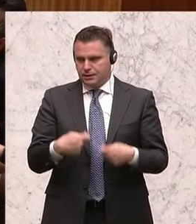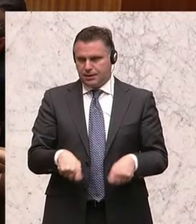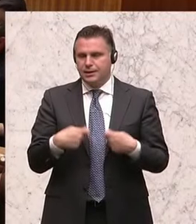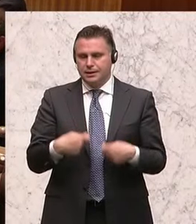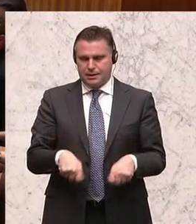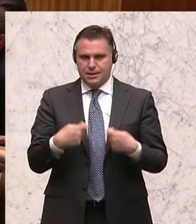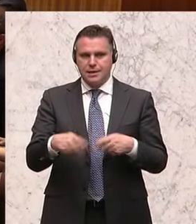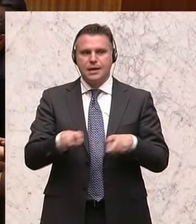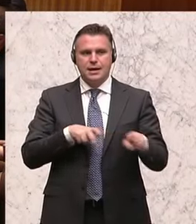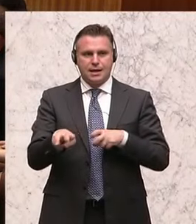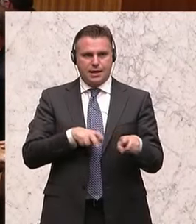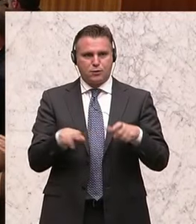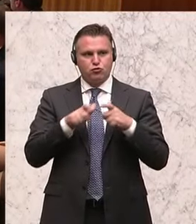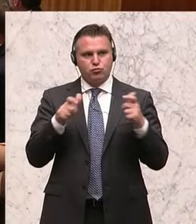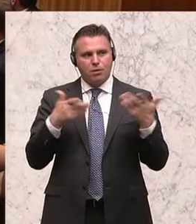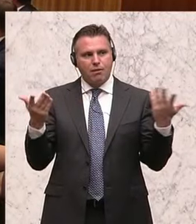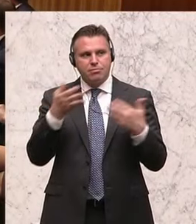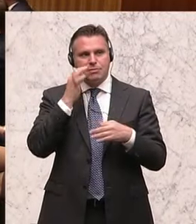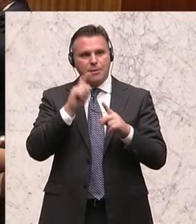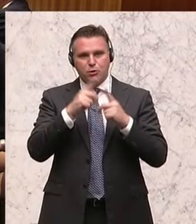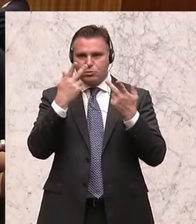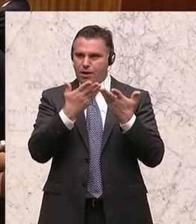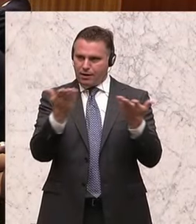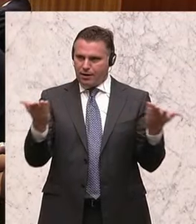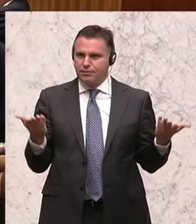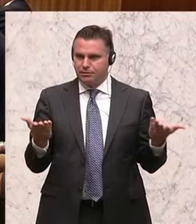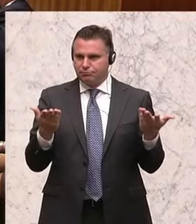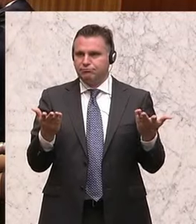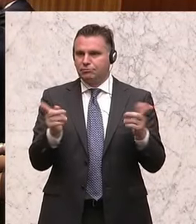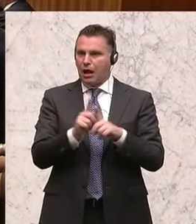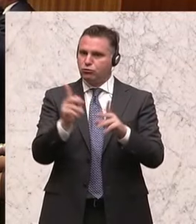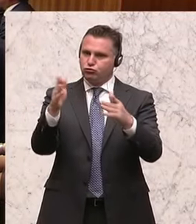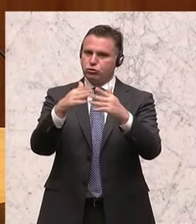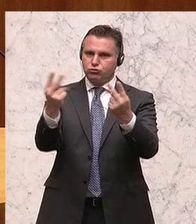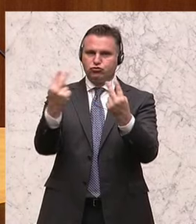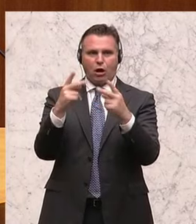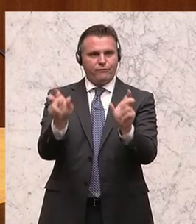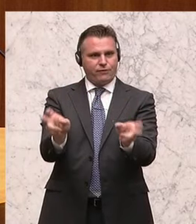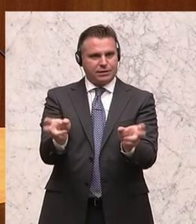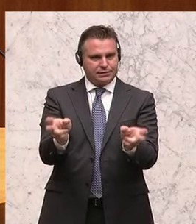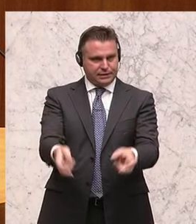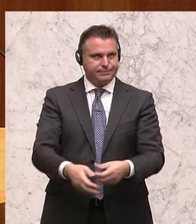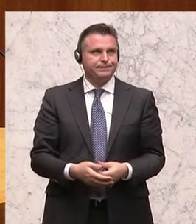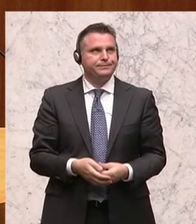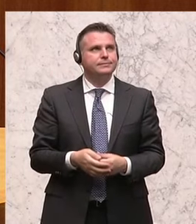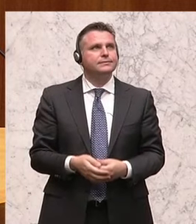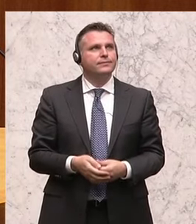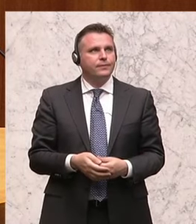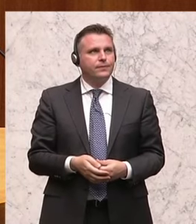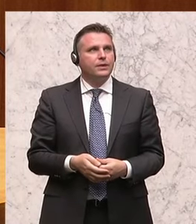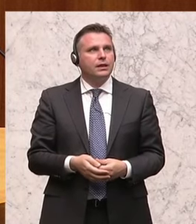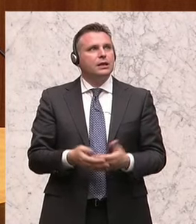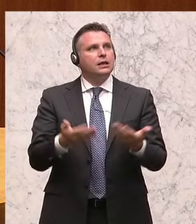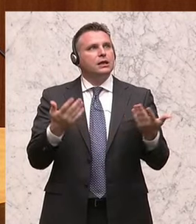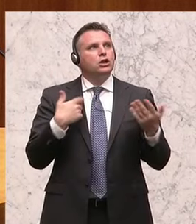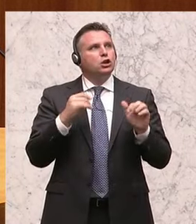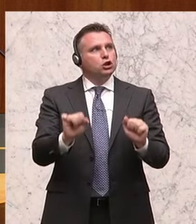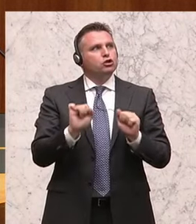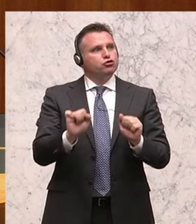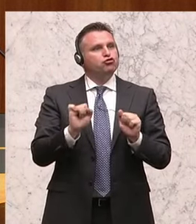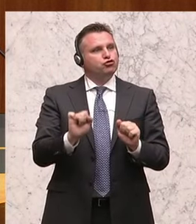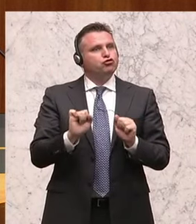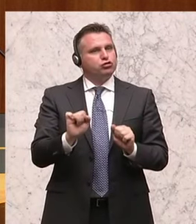im Hohen Haus. Mac, Verkehrssprecher der FPÖ. Und vor den Fernsehgeräten. Ja, wir wurden jetzt immer wieder aufgefordert,